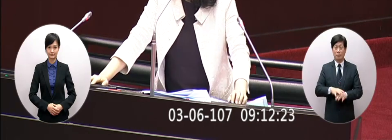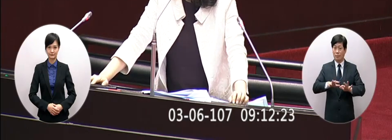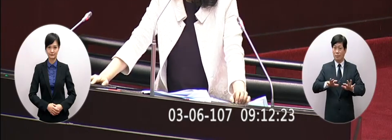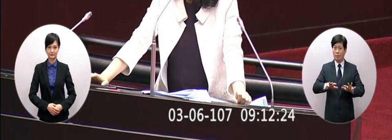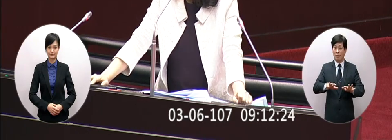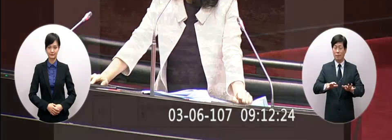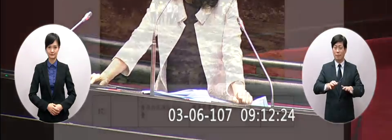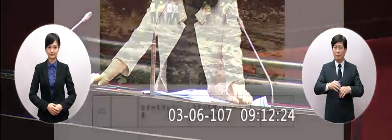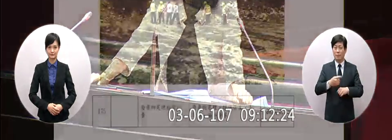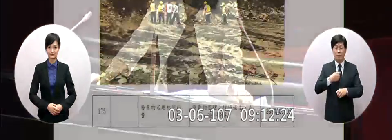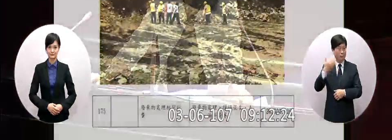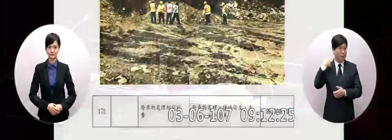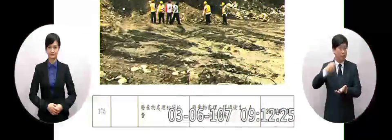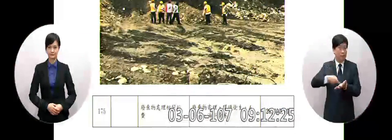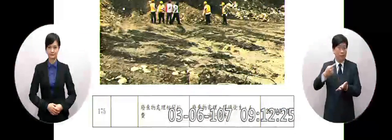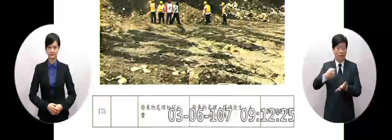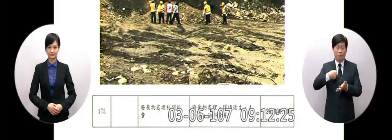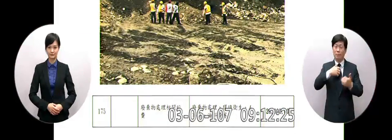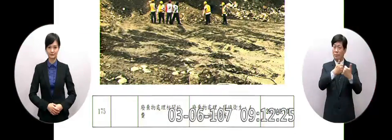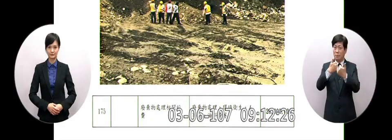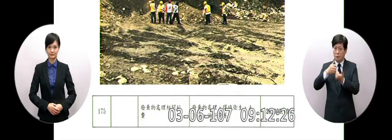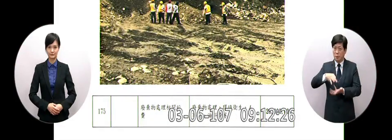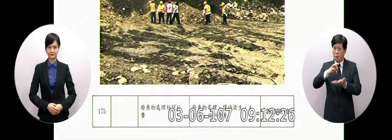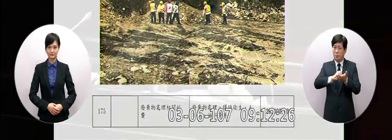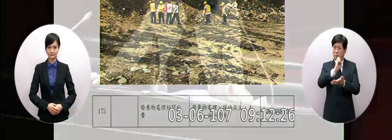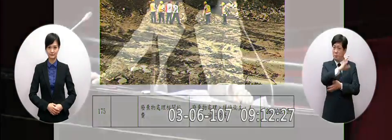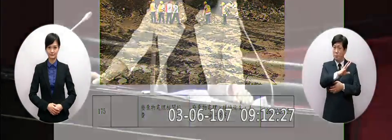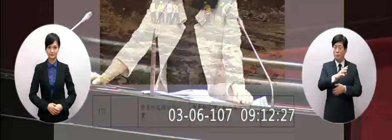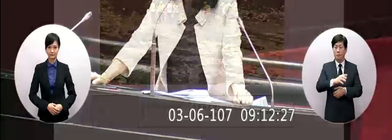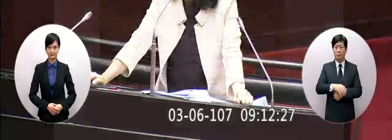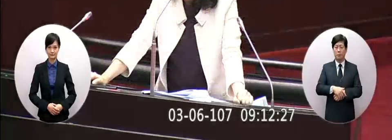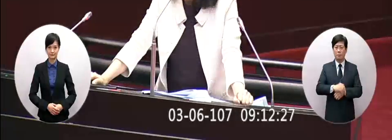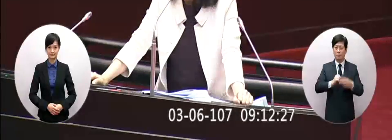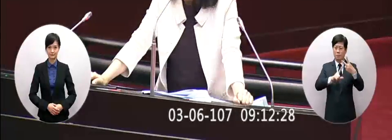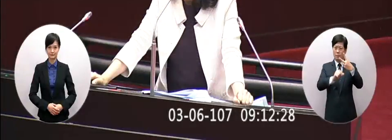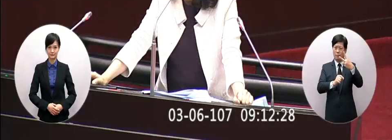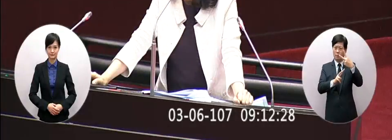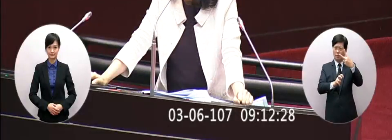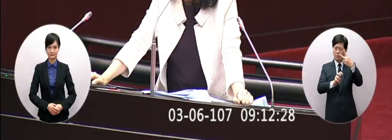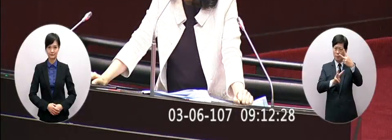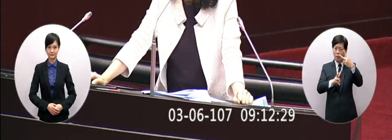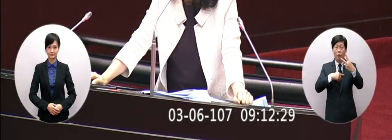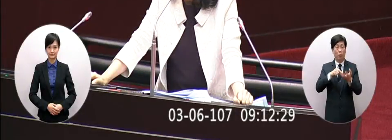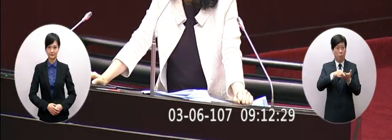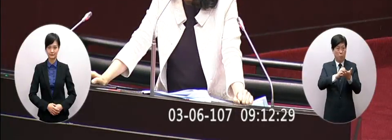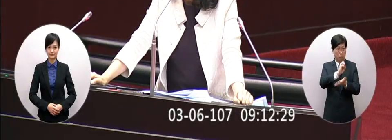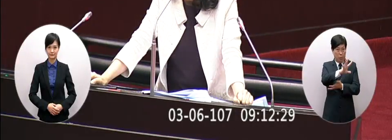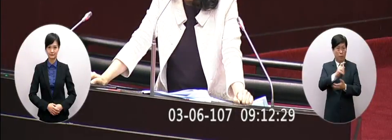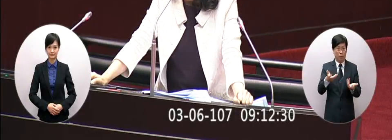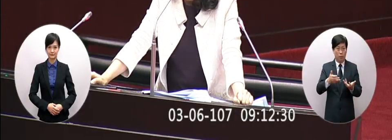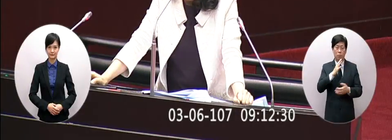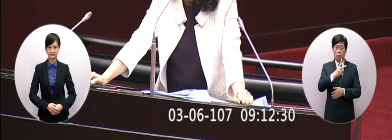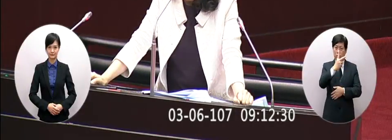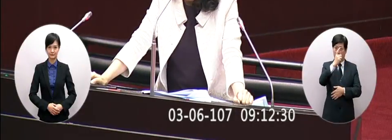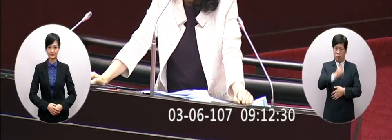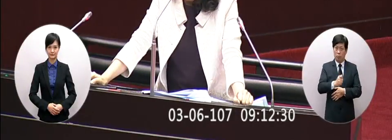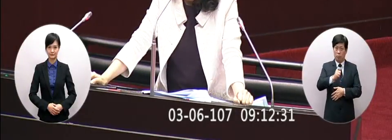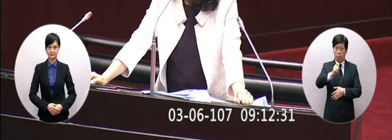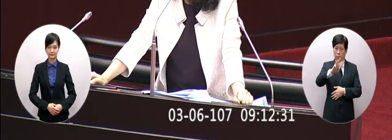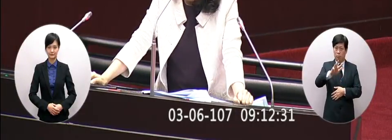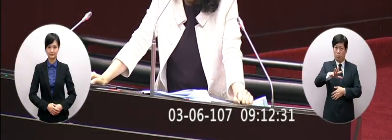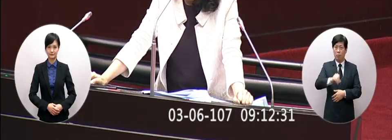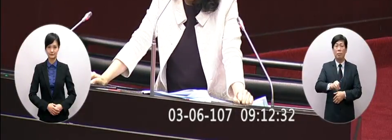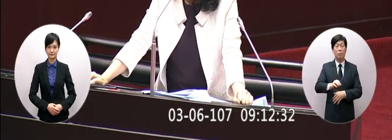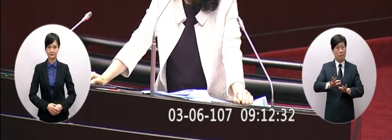现在上一次的我们开会提报的资料里面，2月23号提报的资料里面是2亿8